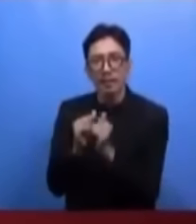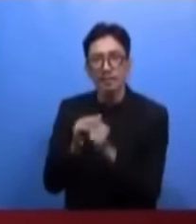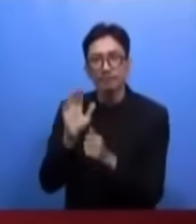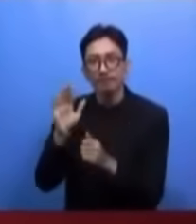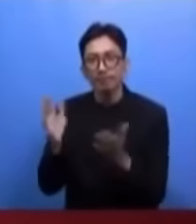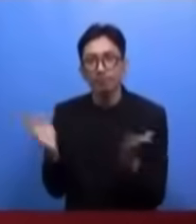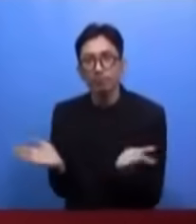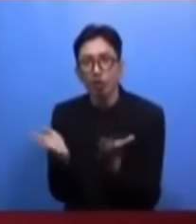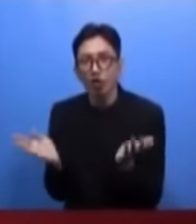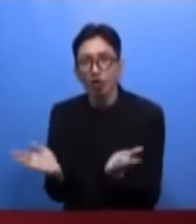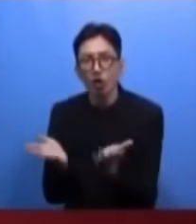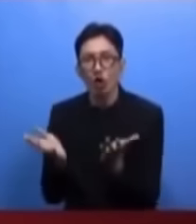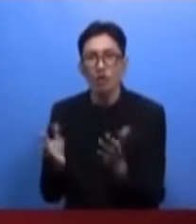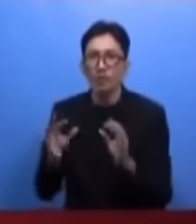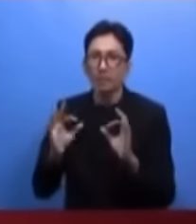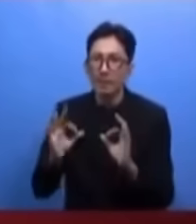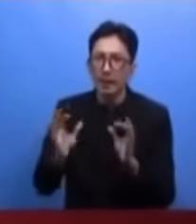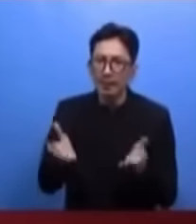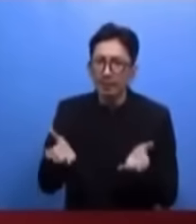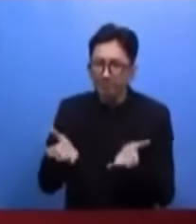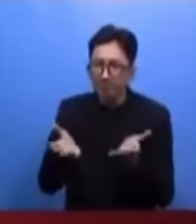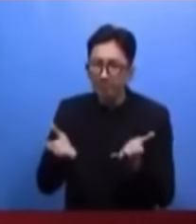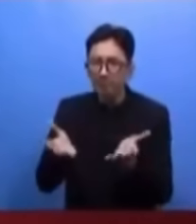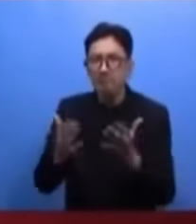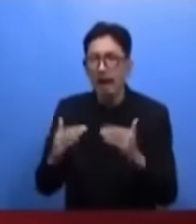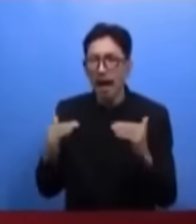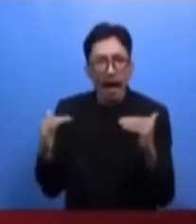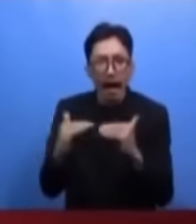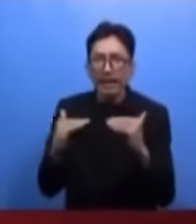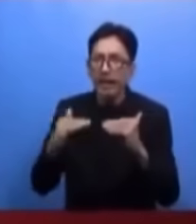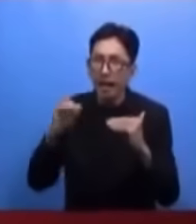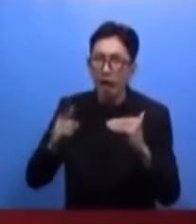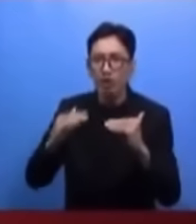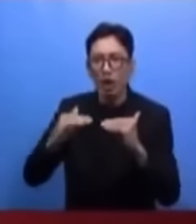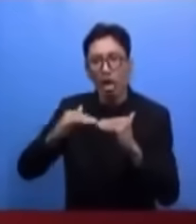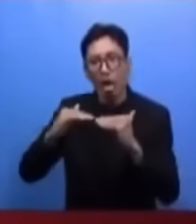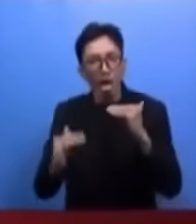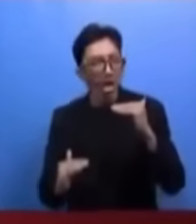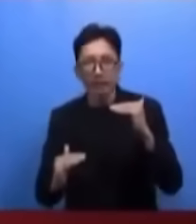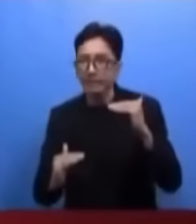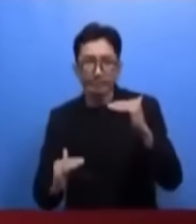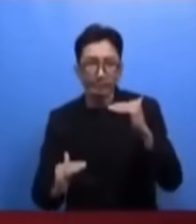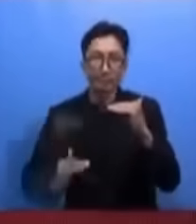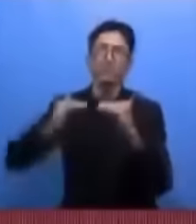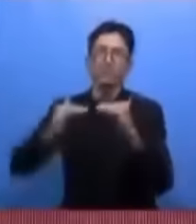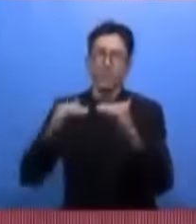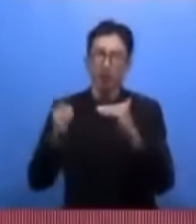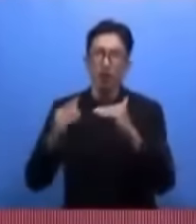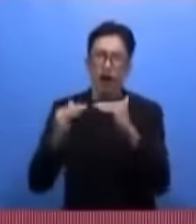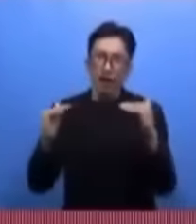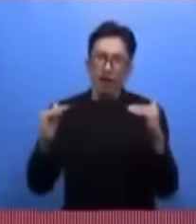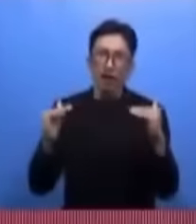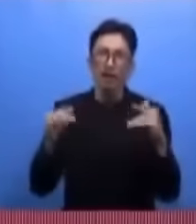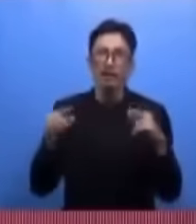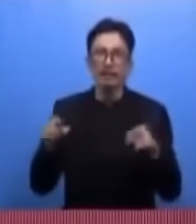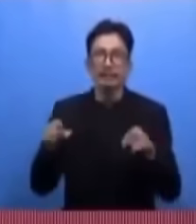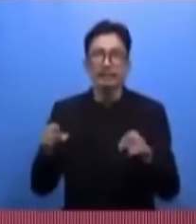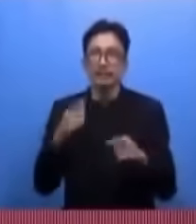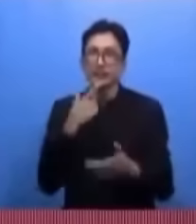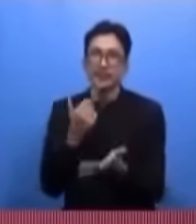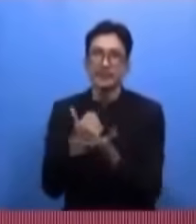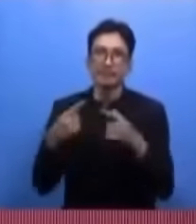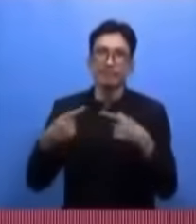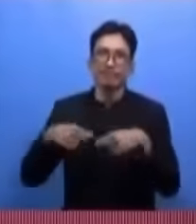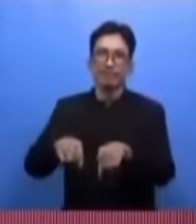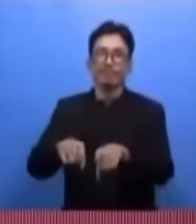dorong pendidikannya, jangan sampai ada ketidakadilan antara pendidikan umum dengan pendidikan pondok pesantren. Itu juga tidak luput